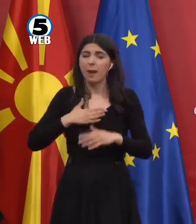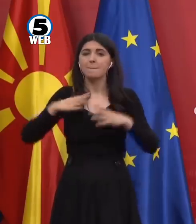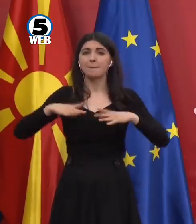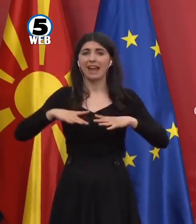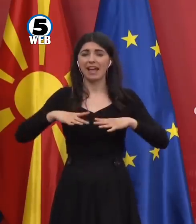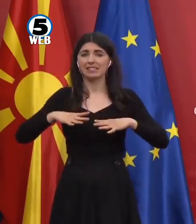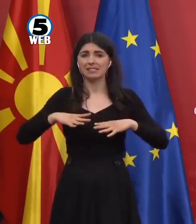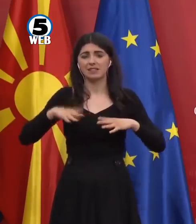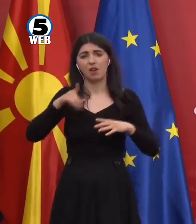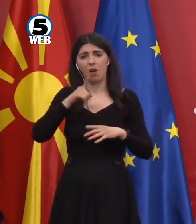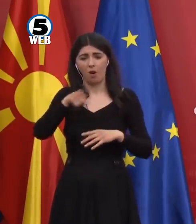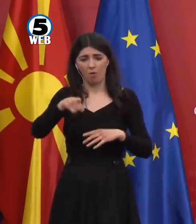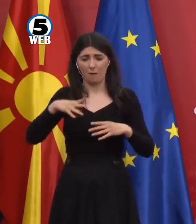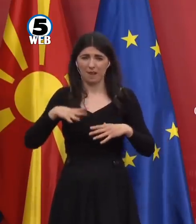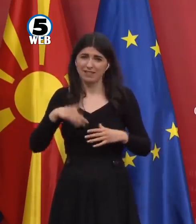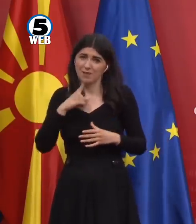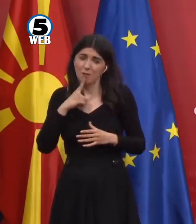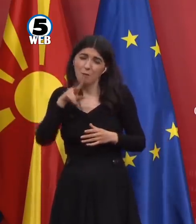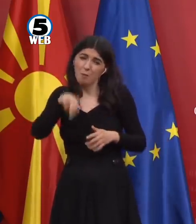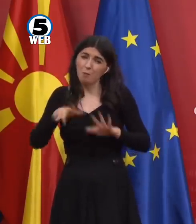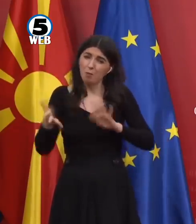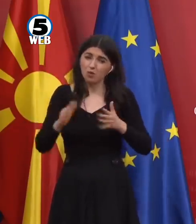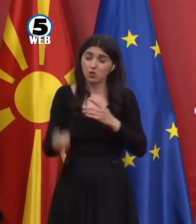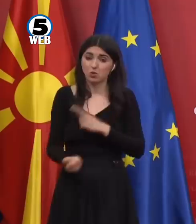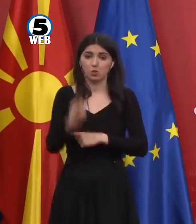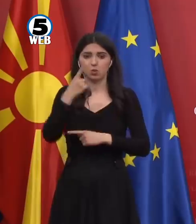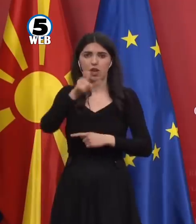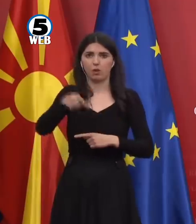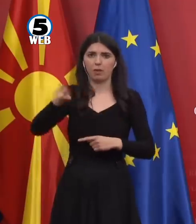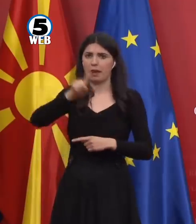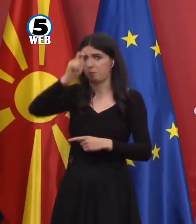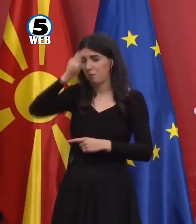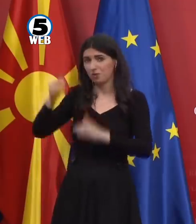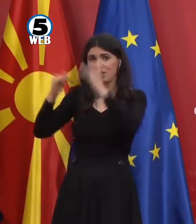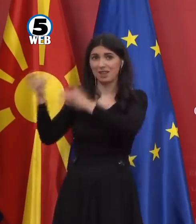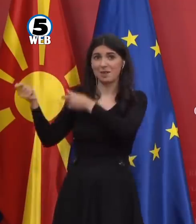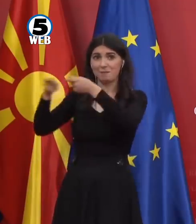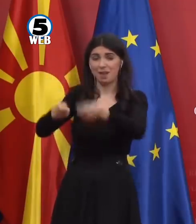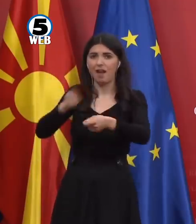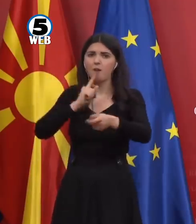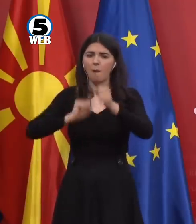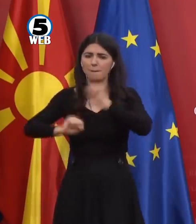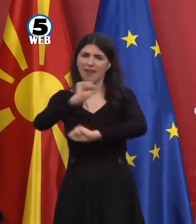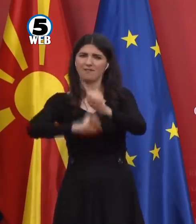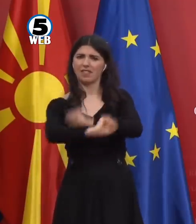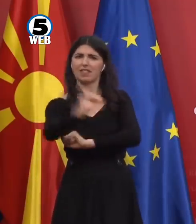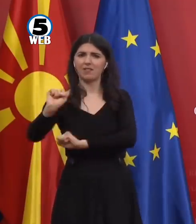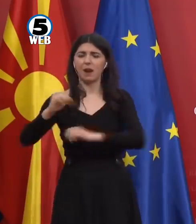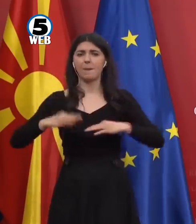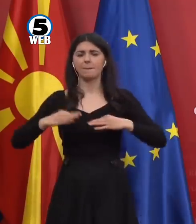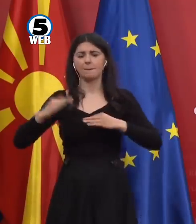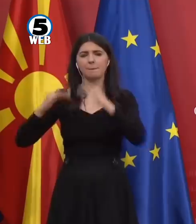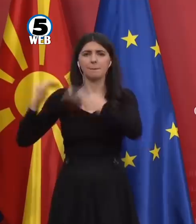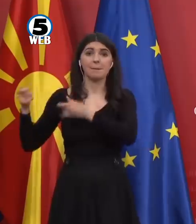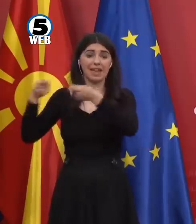празник во кој што може да се случи да граѓани не ги почитуваат превентивните мерки. Така